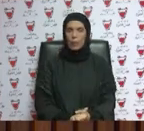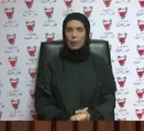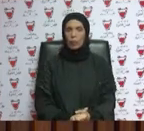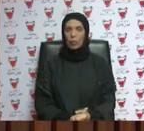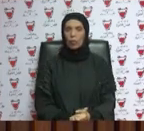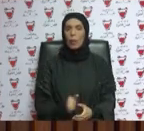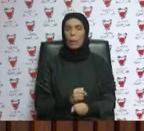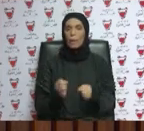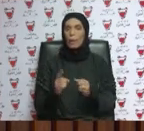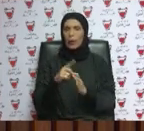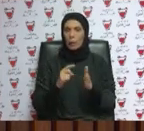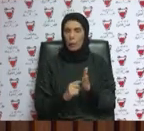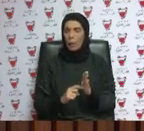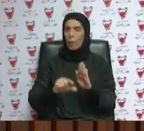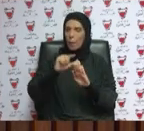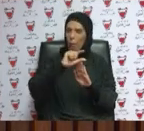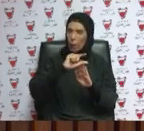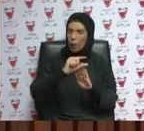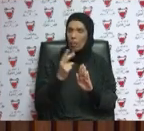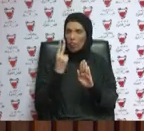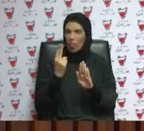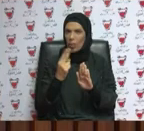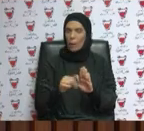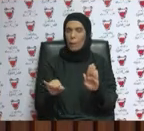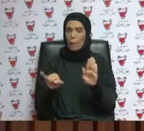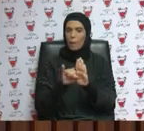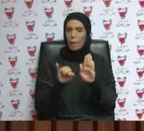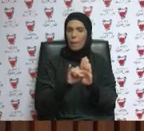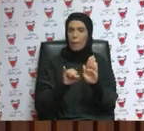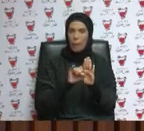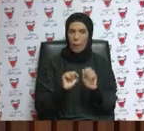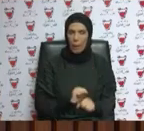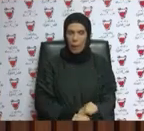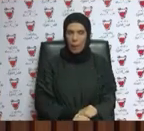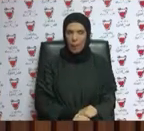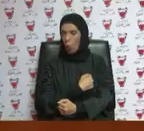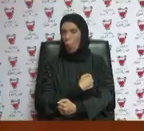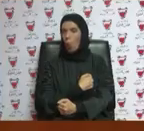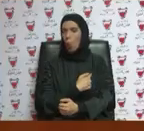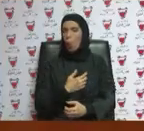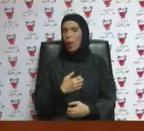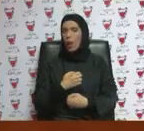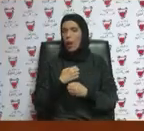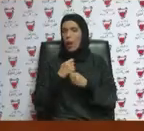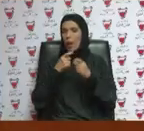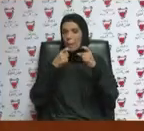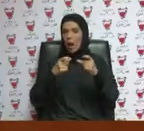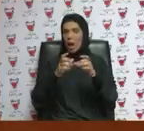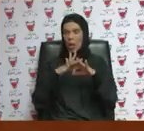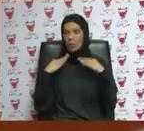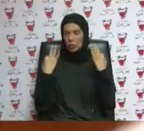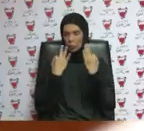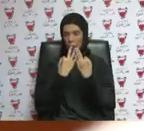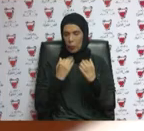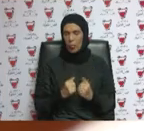يتألف مشروع القانون فضلا عن الديباجة من مادتين، تناولت المادة الأولى إضافة بند جديد